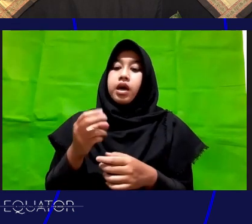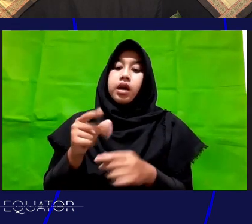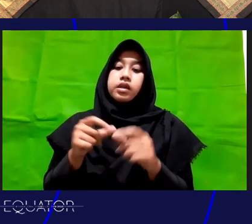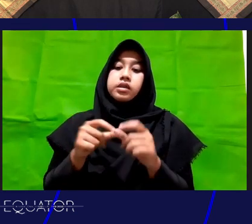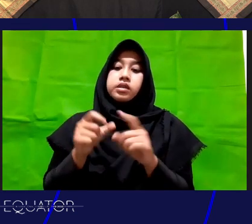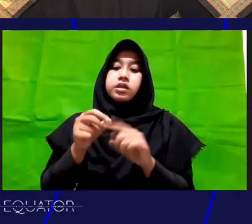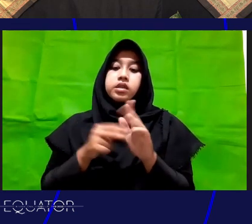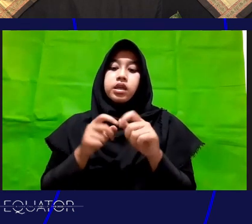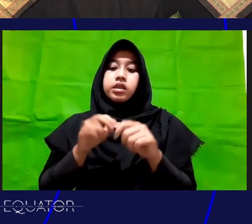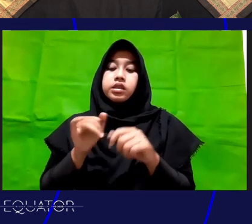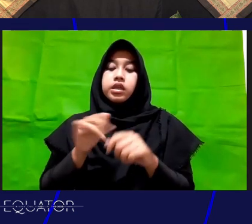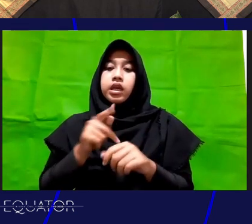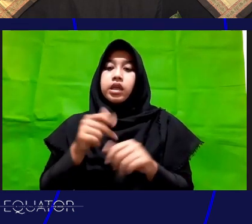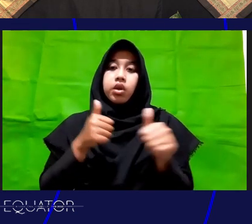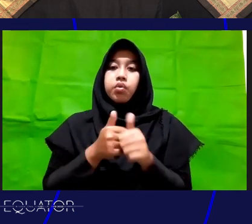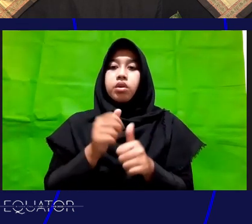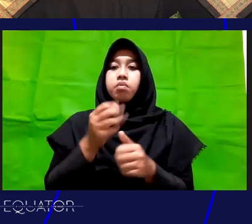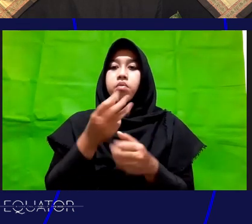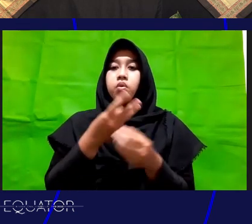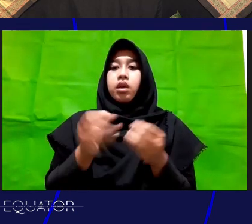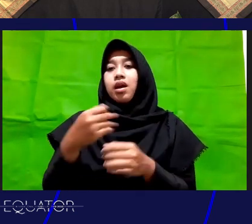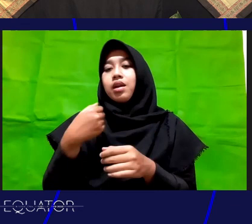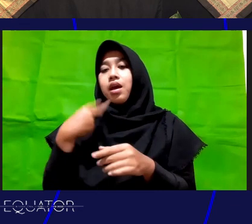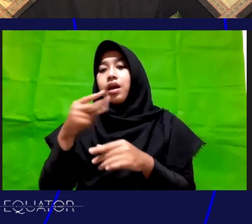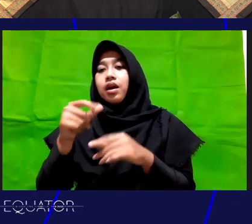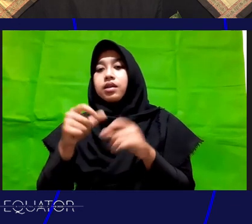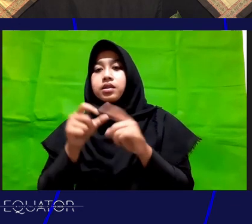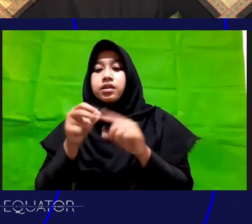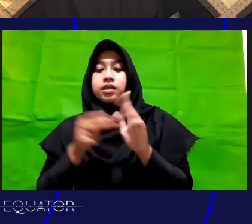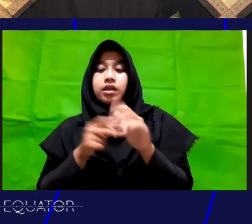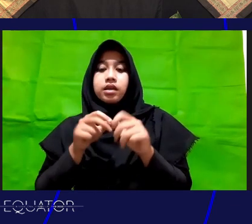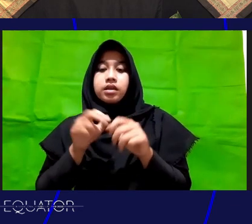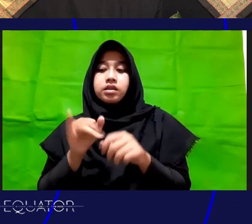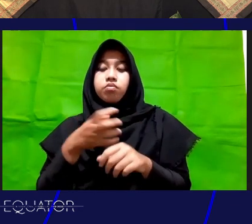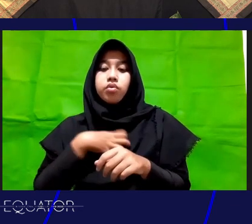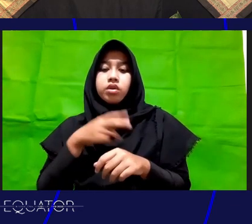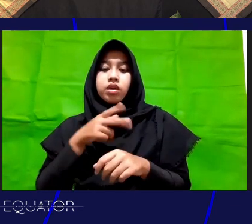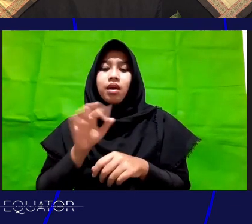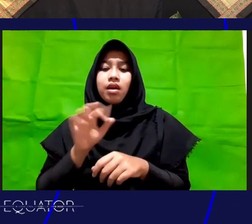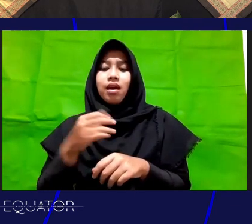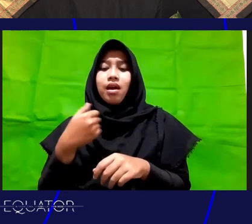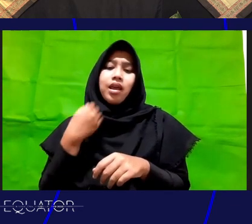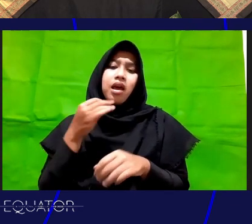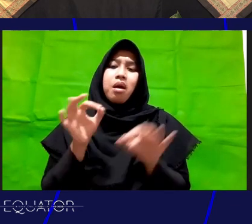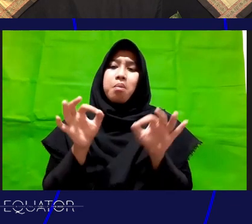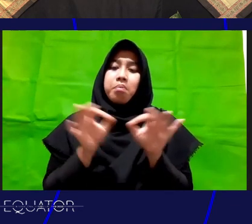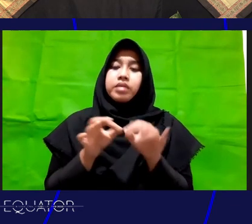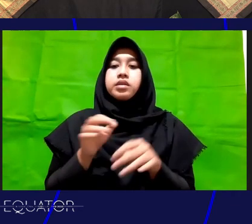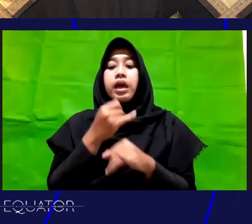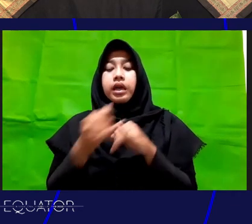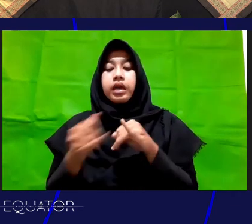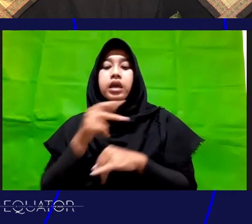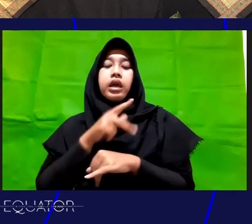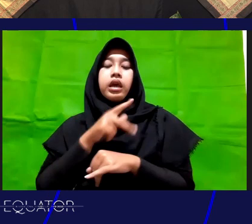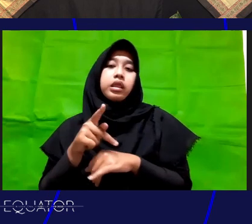dan seperti Wang bilang itu nggak ada gitu residensi yang menurut kita pribadi gitu yang ideal gitu, bahwa ini nih gitu. Dan akhirnya kita